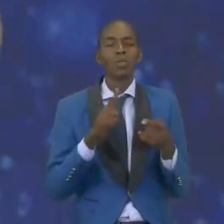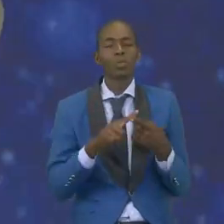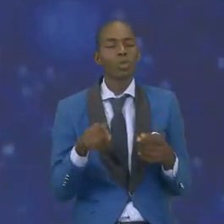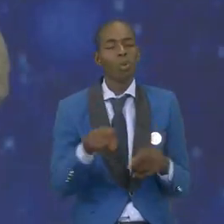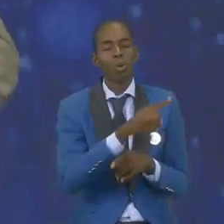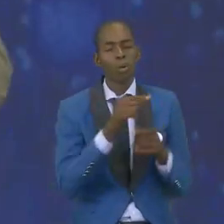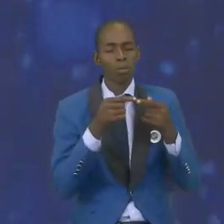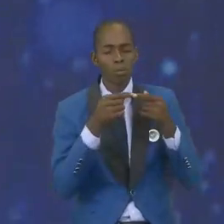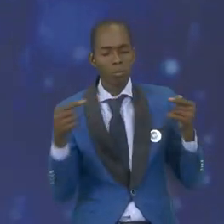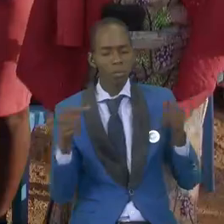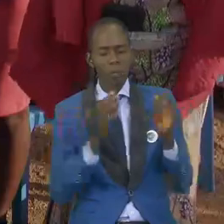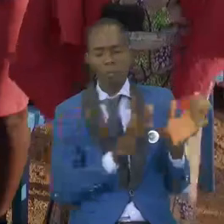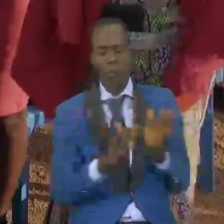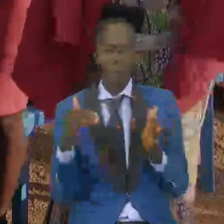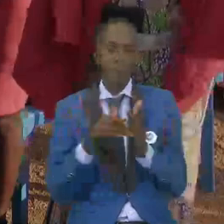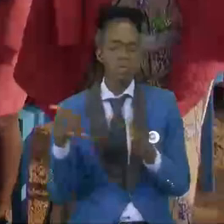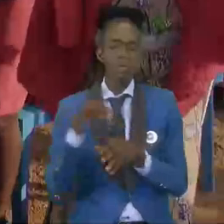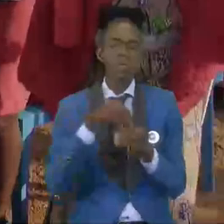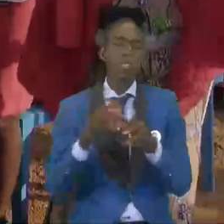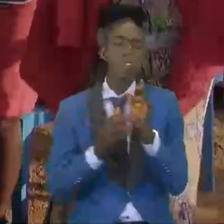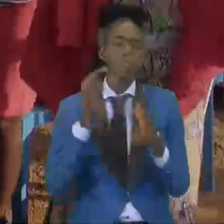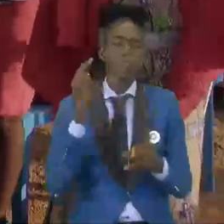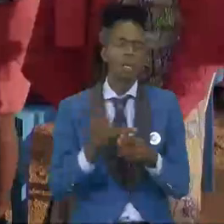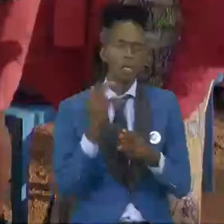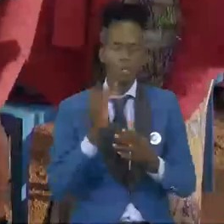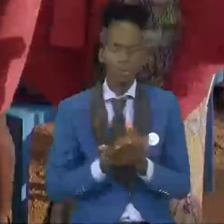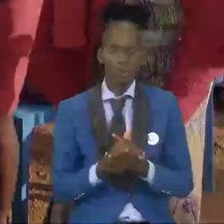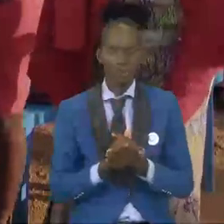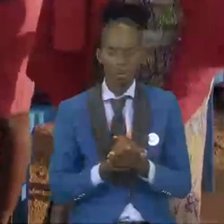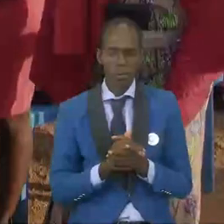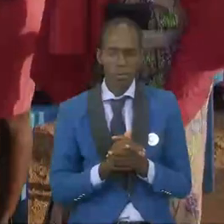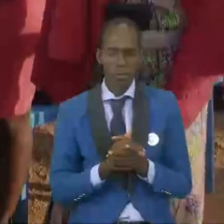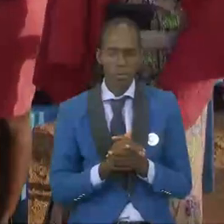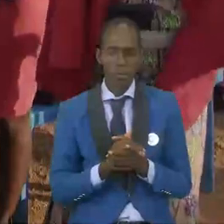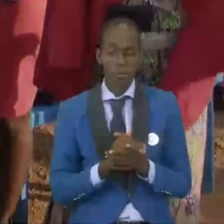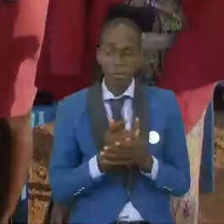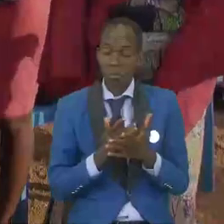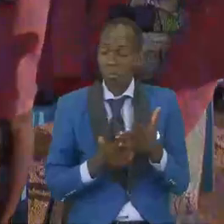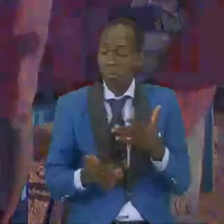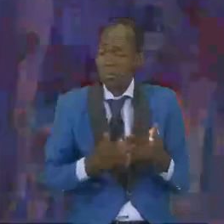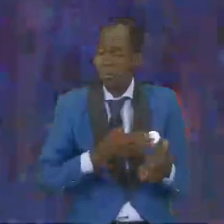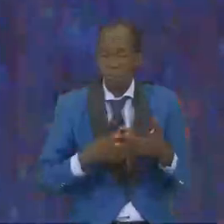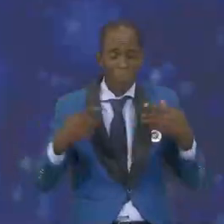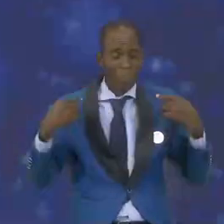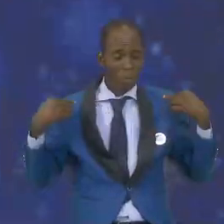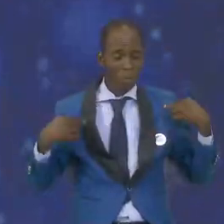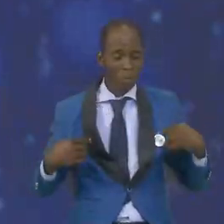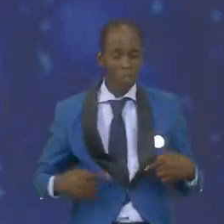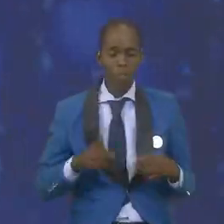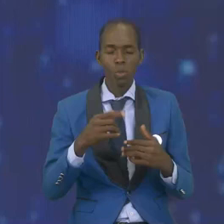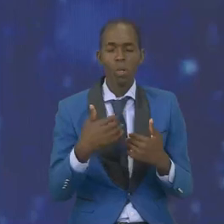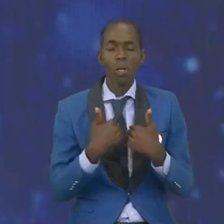maintenant, mets fin à cela maintenant dans chaque vie au nom de Jésus.